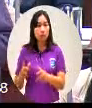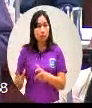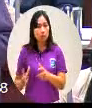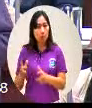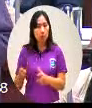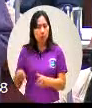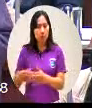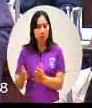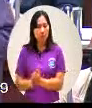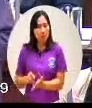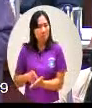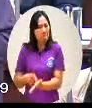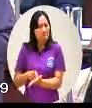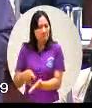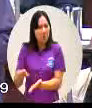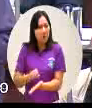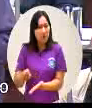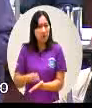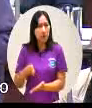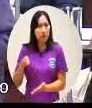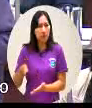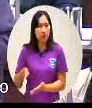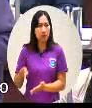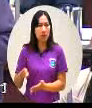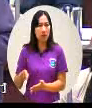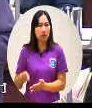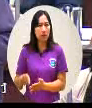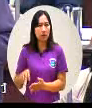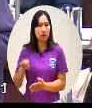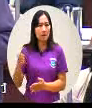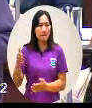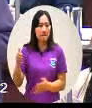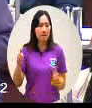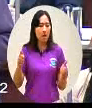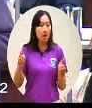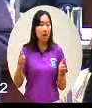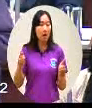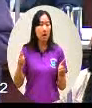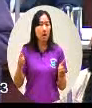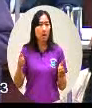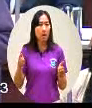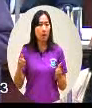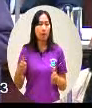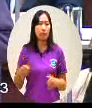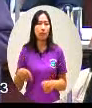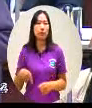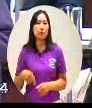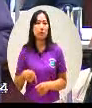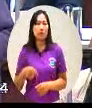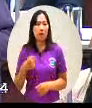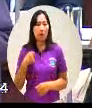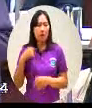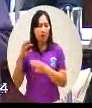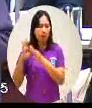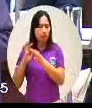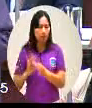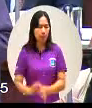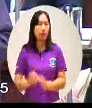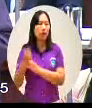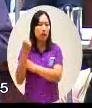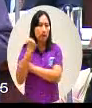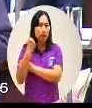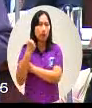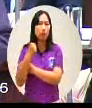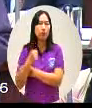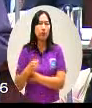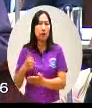继续争取，快当一出一半，市政府出一半嘛。这个我们也会继续努力，啊，嘛请咱的立法委